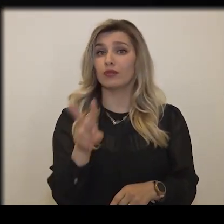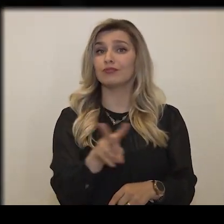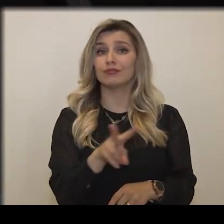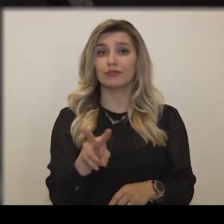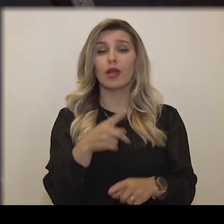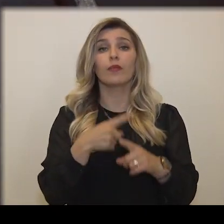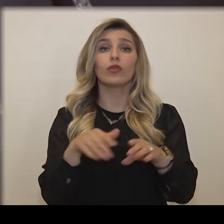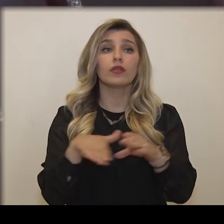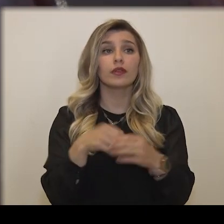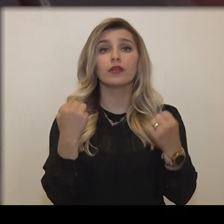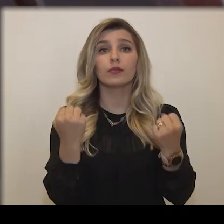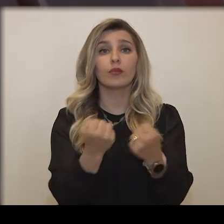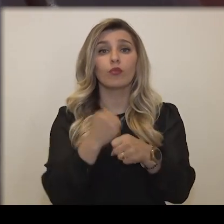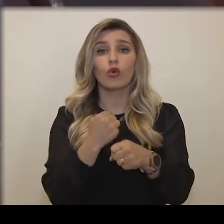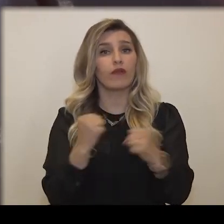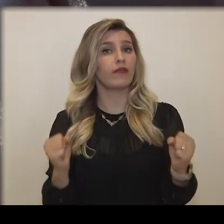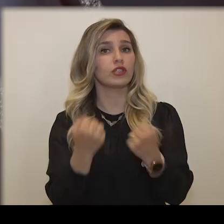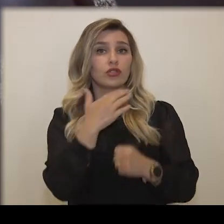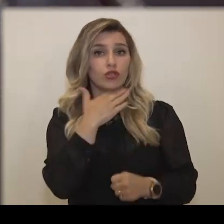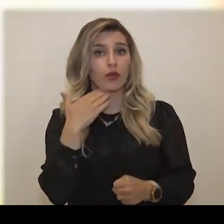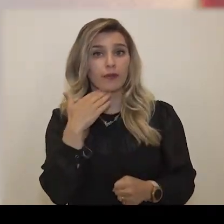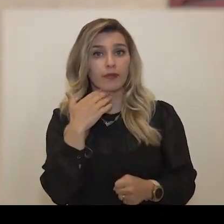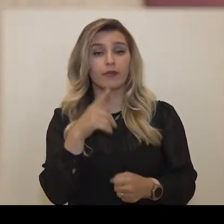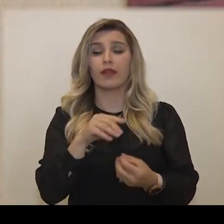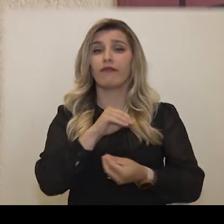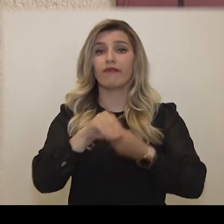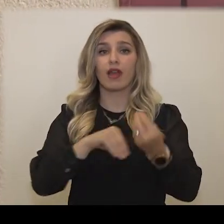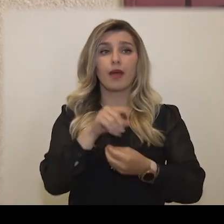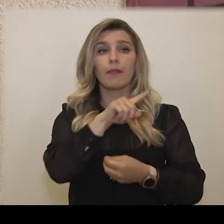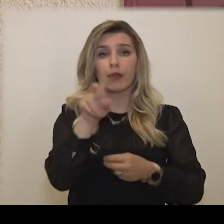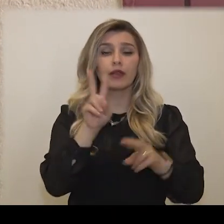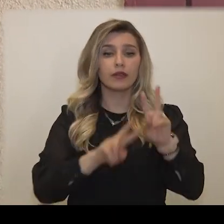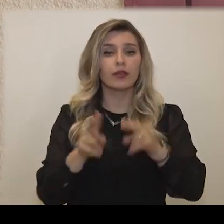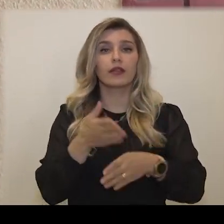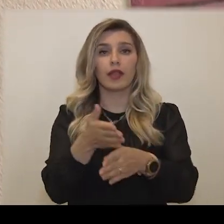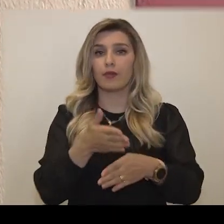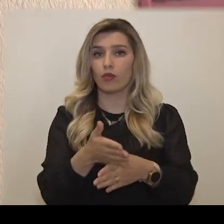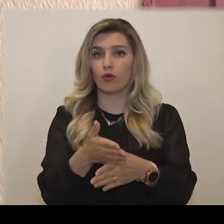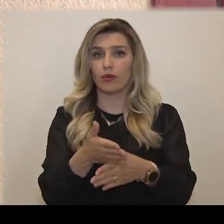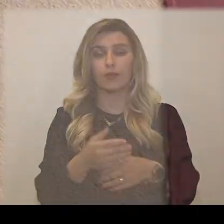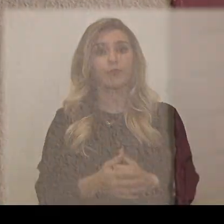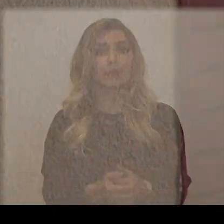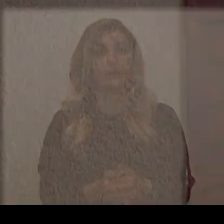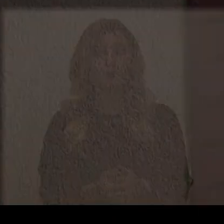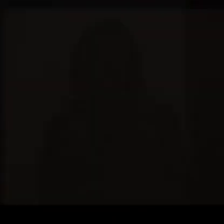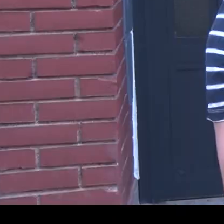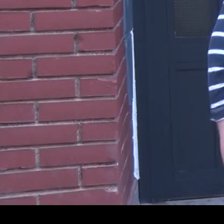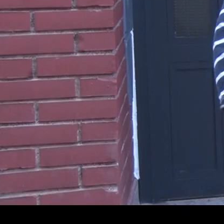person i shurdhër dhe mundësia punësimit për ta ishte e vështirë. Ishin familjarët ata që u kujdesën për ta.